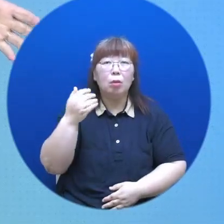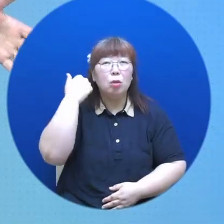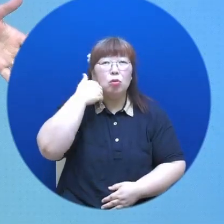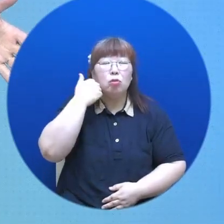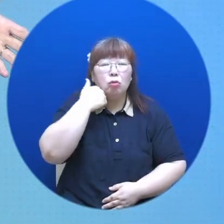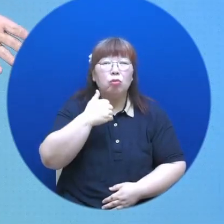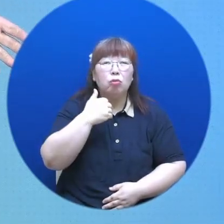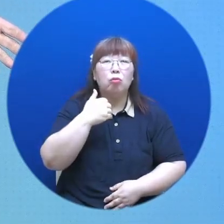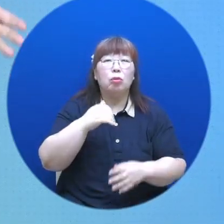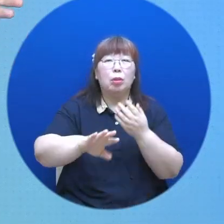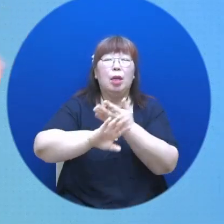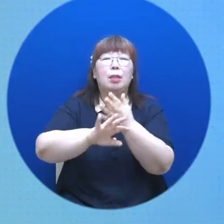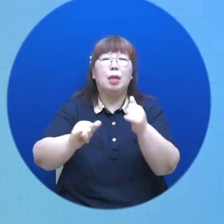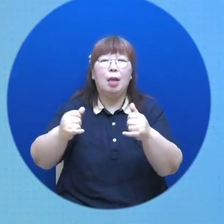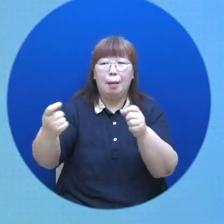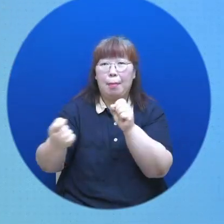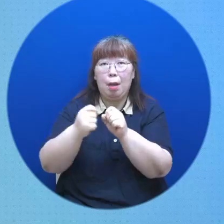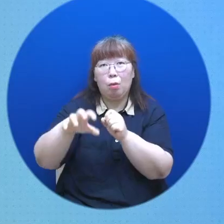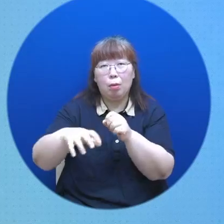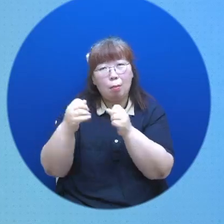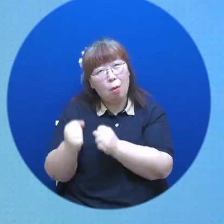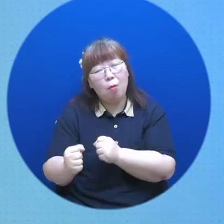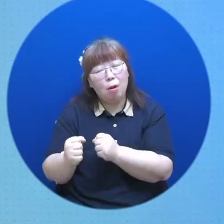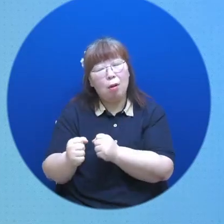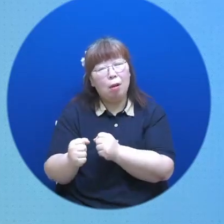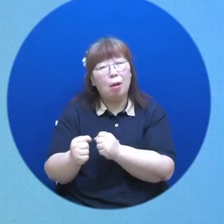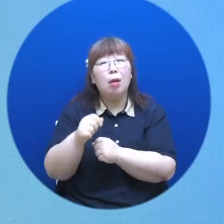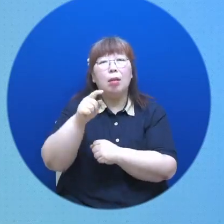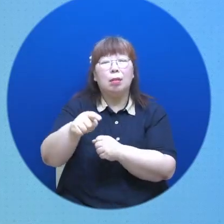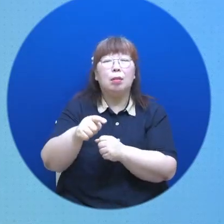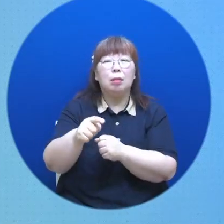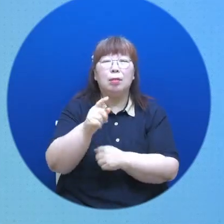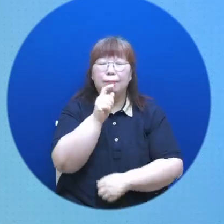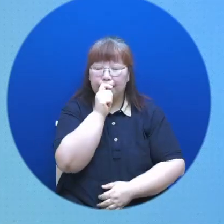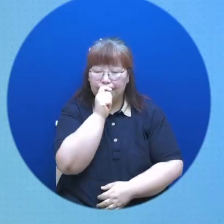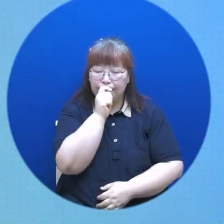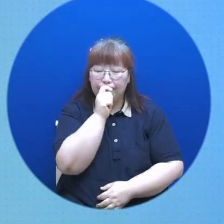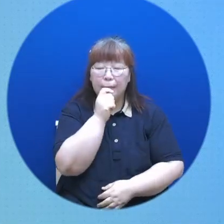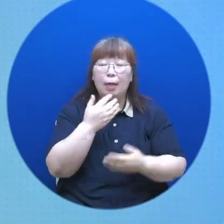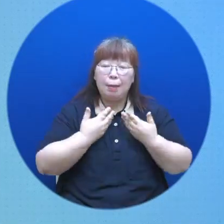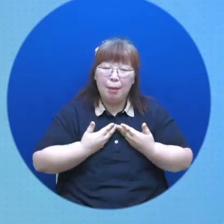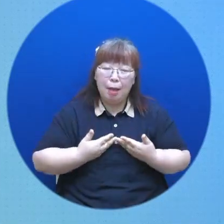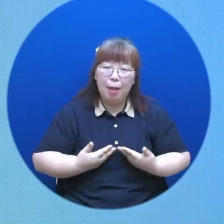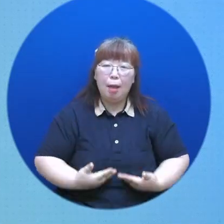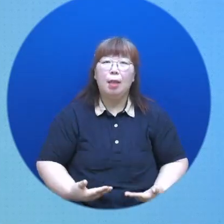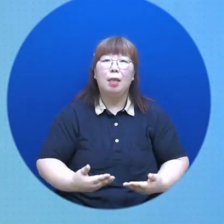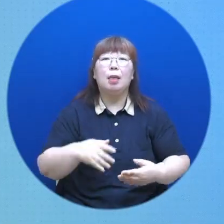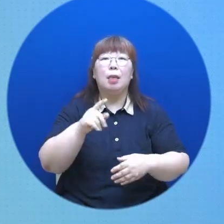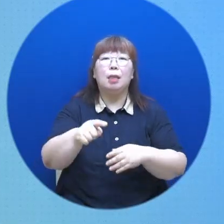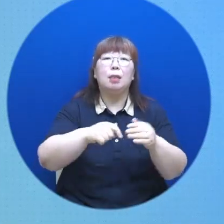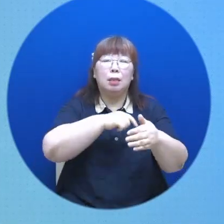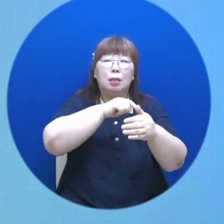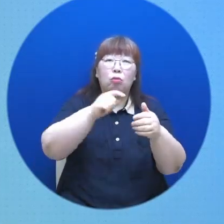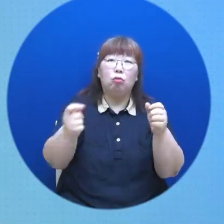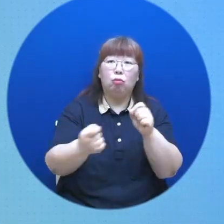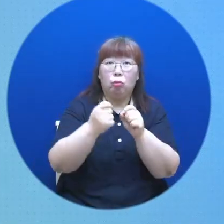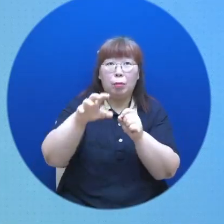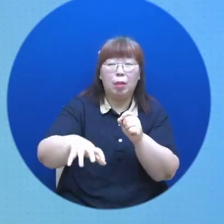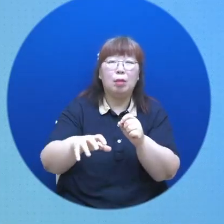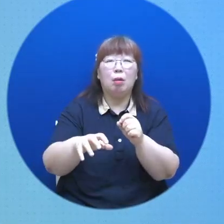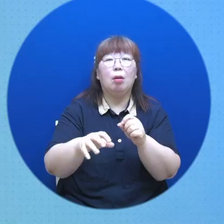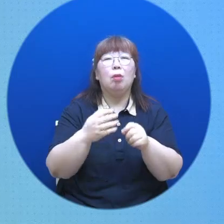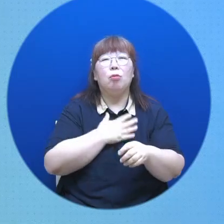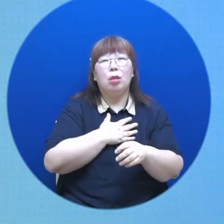곁에 머무는 거예요. 그리고 그렇게 묵묵히 그곳에서 조금씩 사라져가는 것입니다.